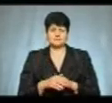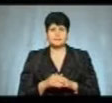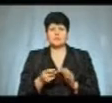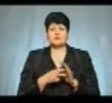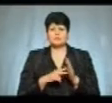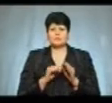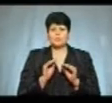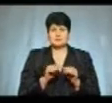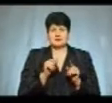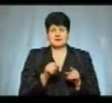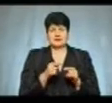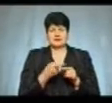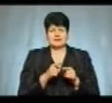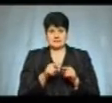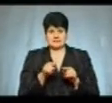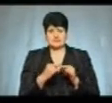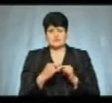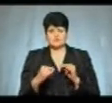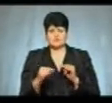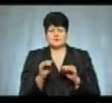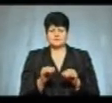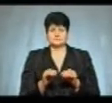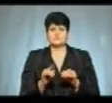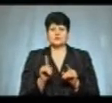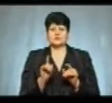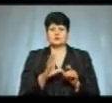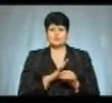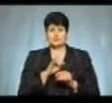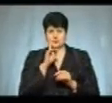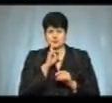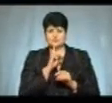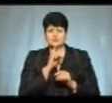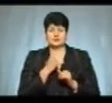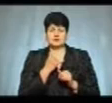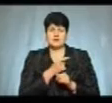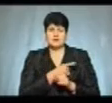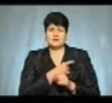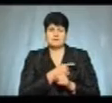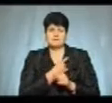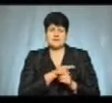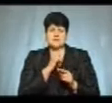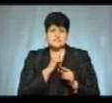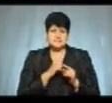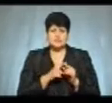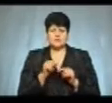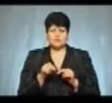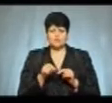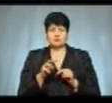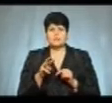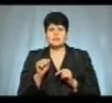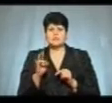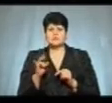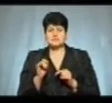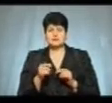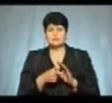плануємо поставити от на цей маніпуляційний столик, щоб було зручно для медсестер, для пацієнтів, тому що тут в маніпуляційному